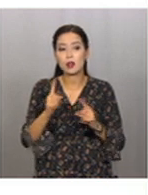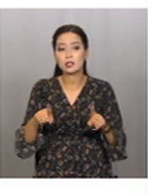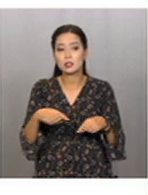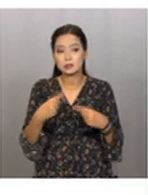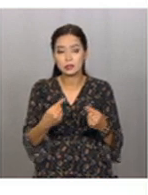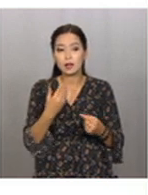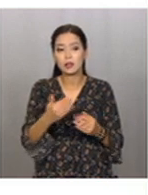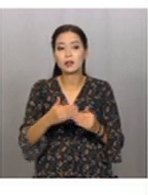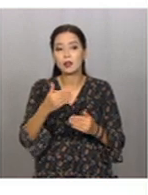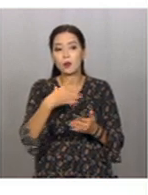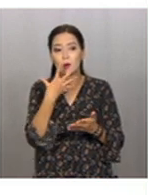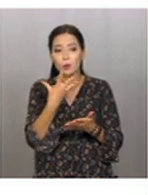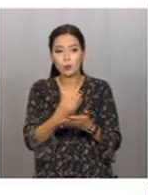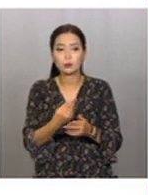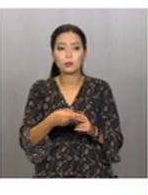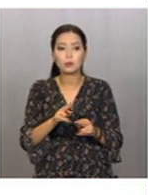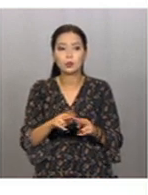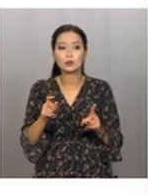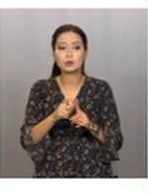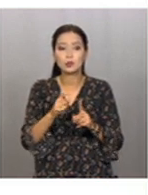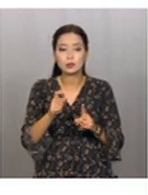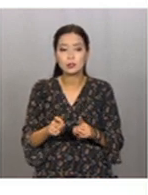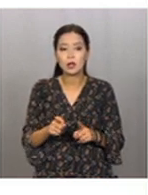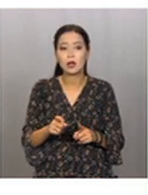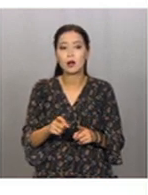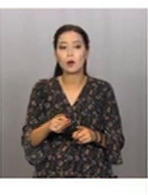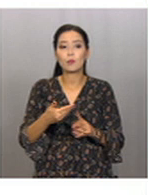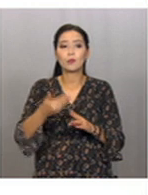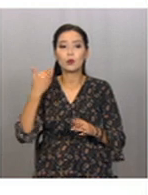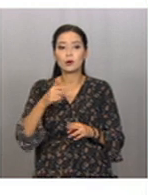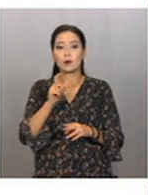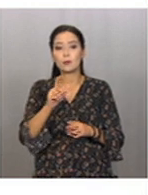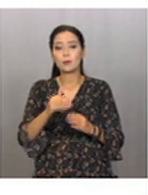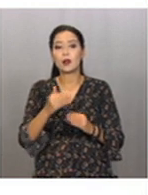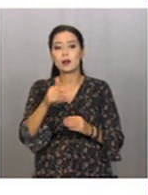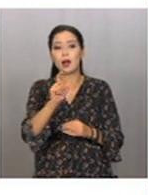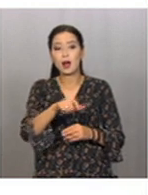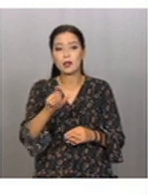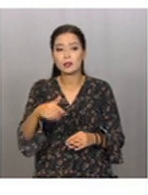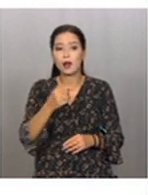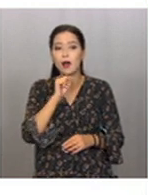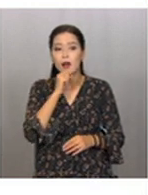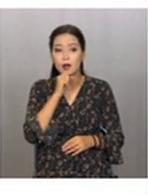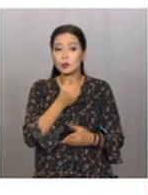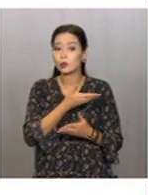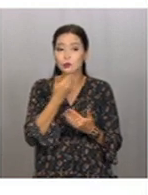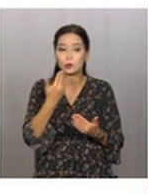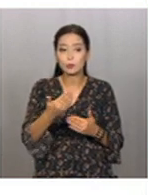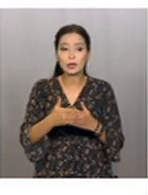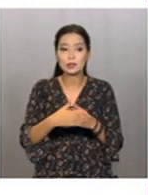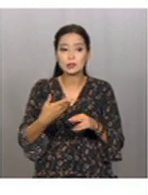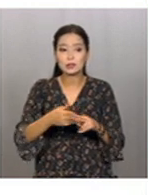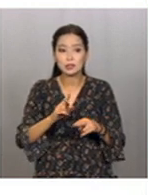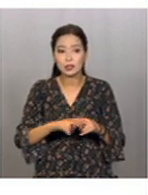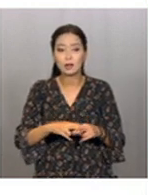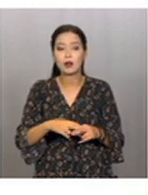білінсін бұл сөзге бақ. Хауаға бұрын барған адам ата жоқ беді есткенің мұның бірақ.